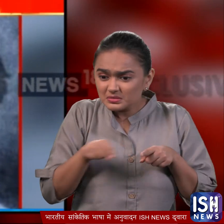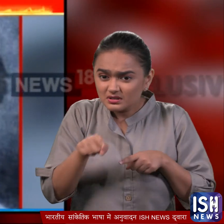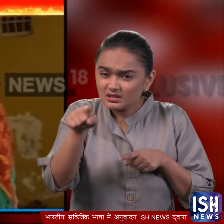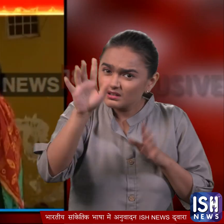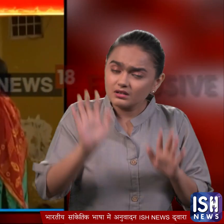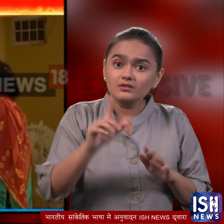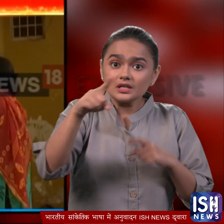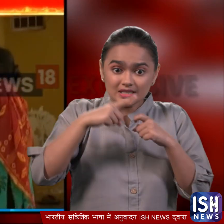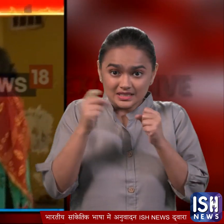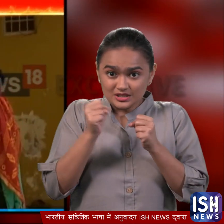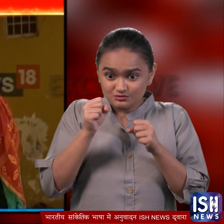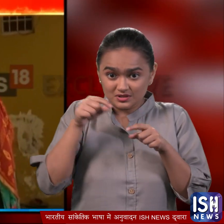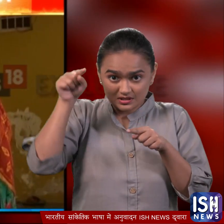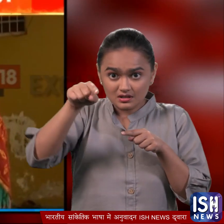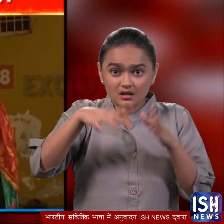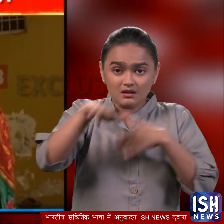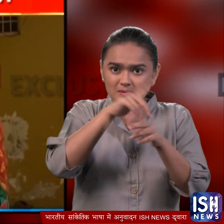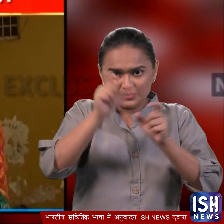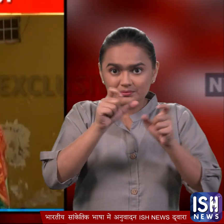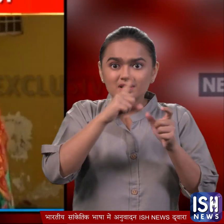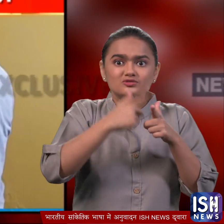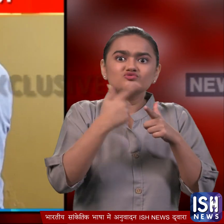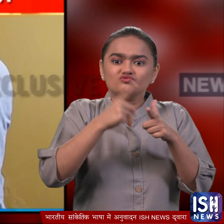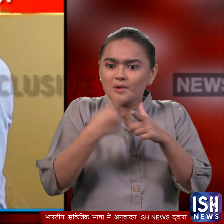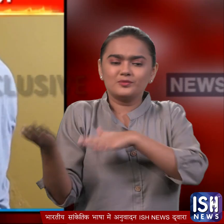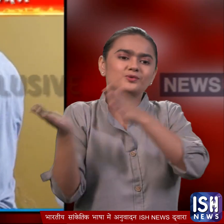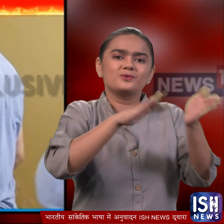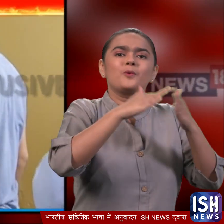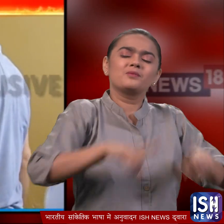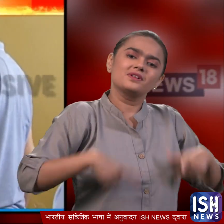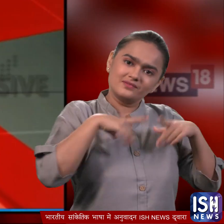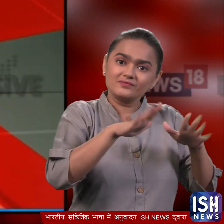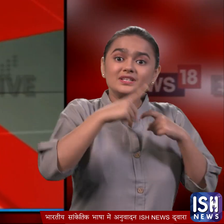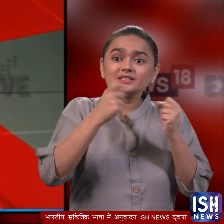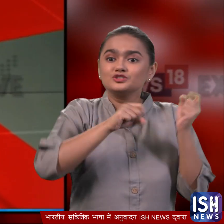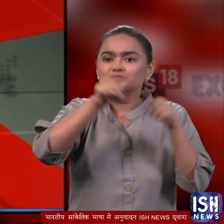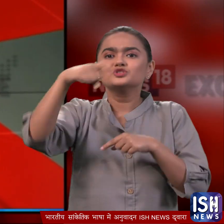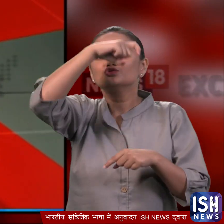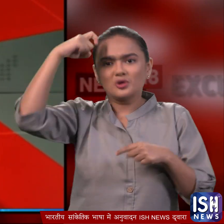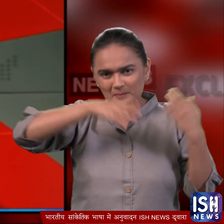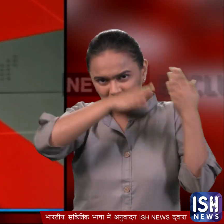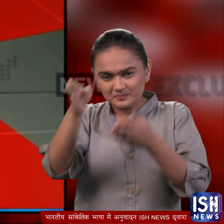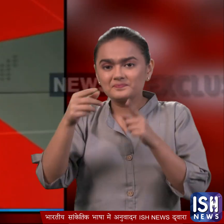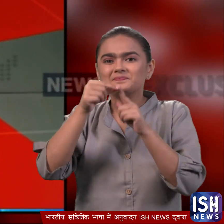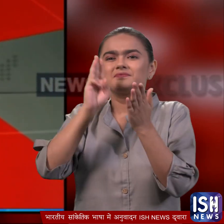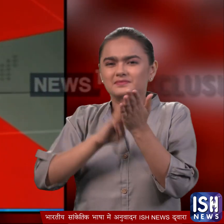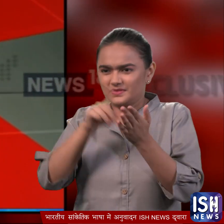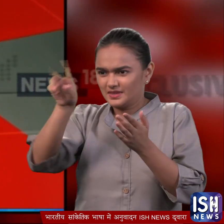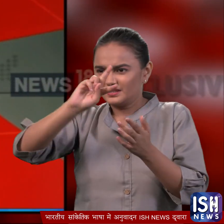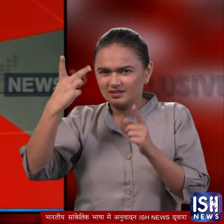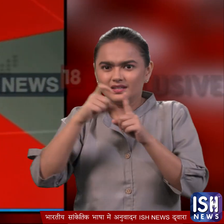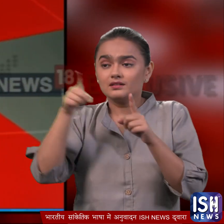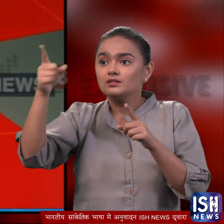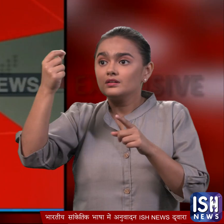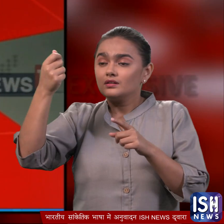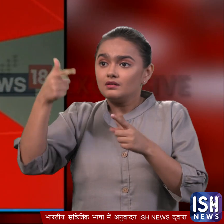कश्मीर में ही रहा था, लेकिन 90 के दशक में कश्मीरी पंडितों के साथ आकर जम्मू में बस गया था। लेकिन कश्मीर में नौकरी करने के लिए दीपक चांद प्रधानमंत्री